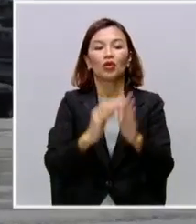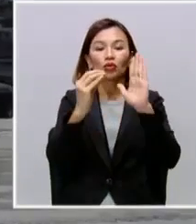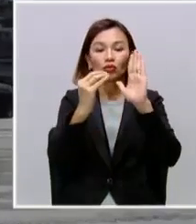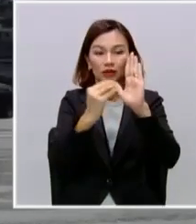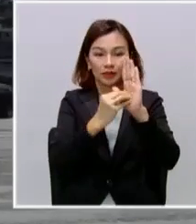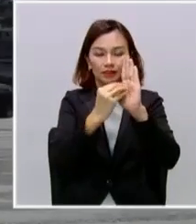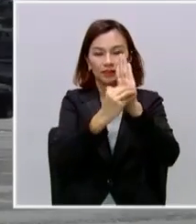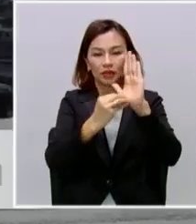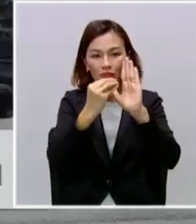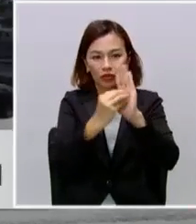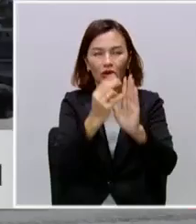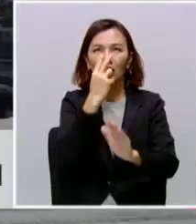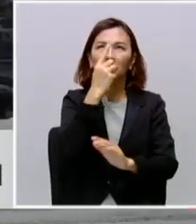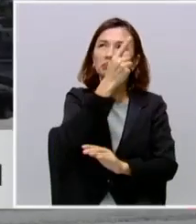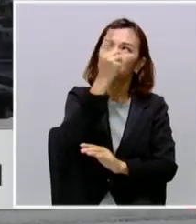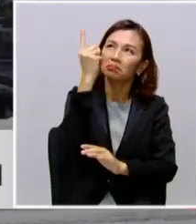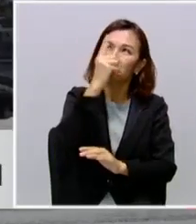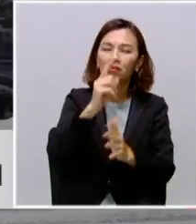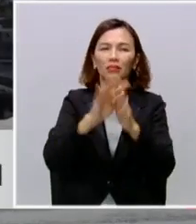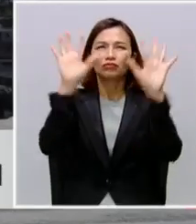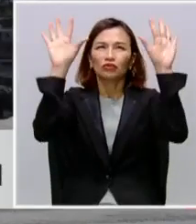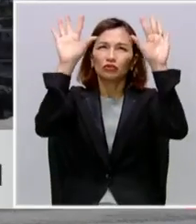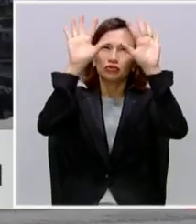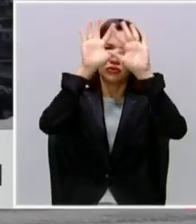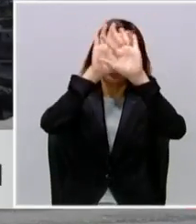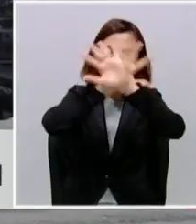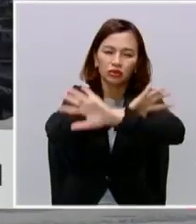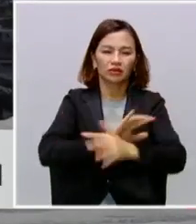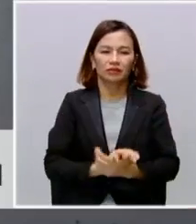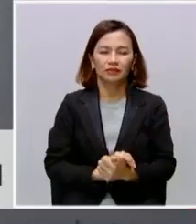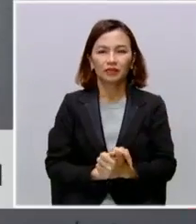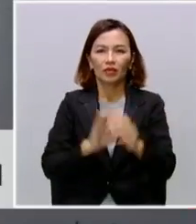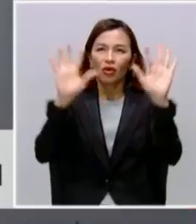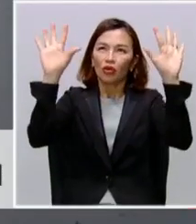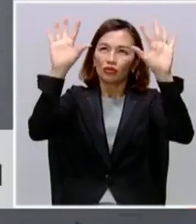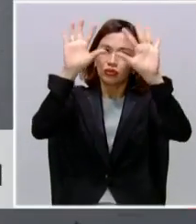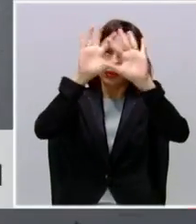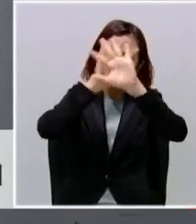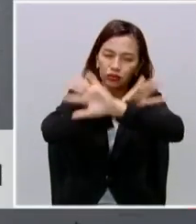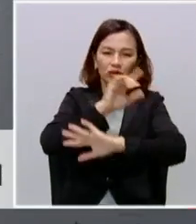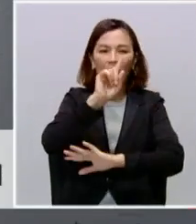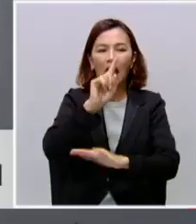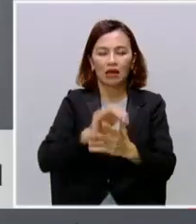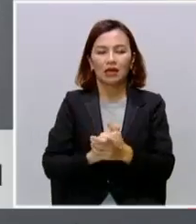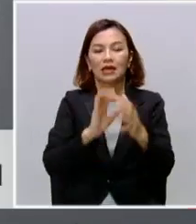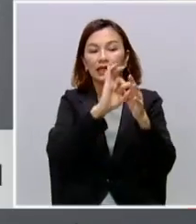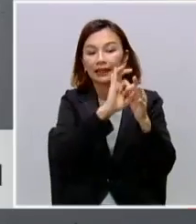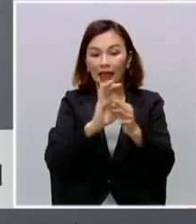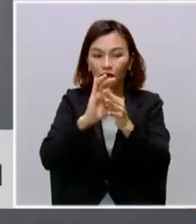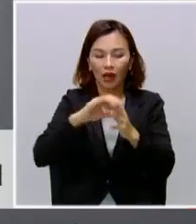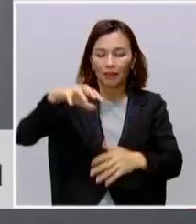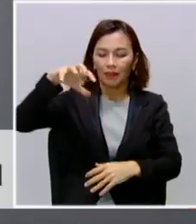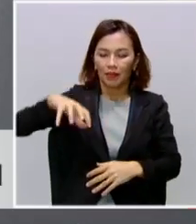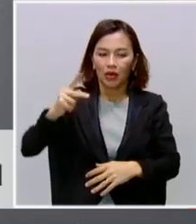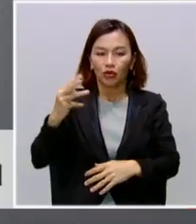ครับท้องฟ้าเนี่ยก็จะเห็นเป็นภาพขุนขาวอยู่เหมือนกันคือกองจัดการคุณภาพอากาศและเสียงกรมควบคุม